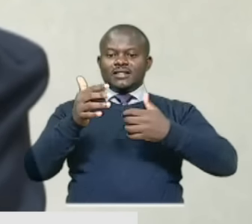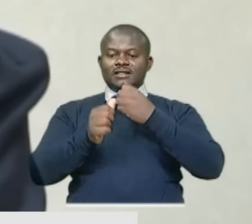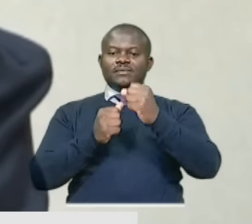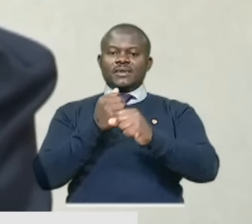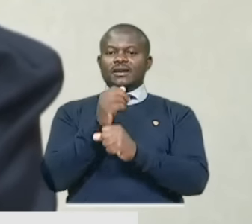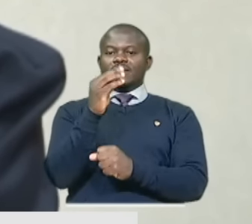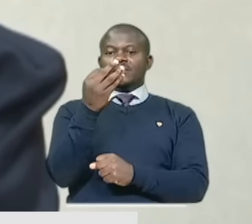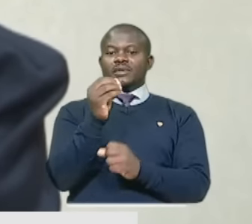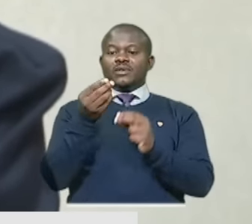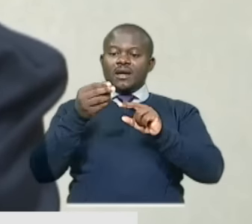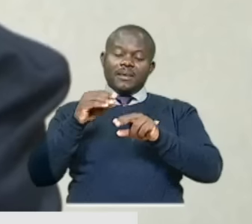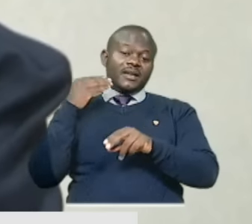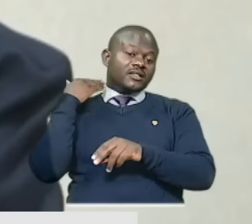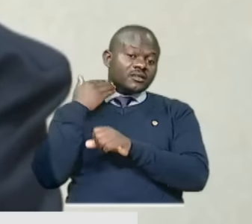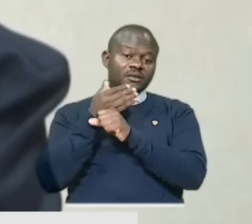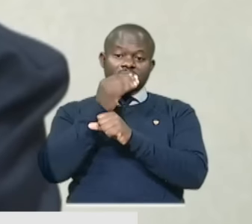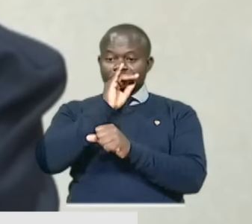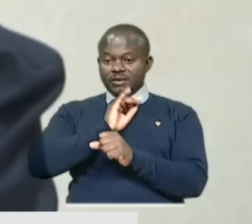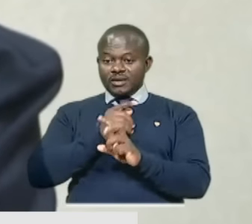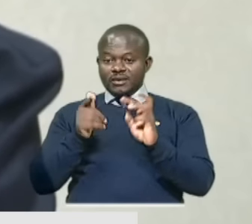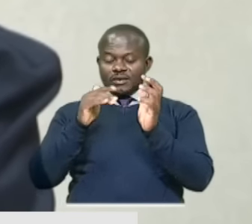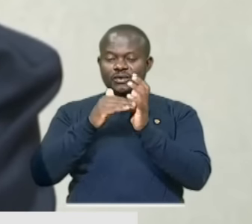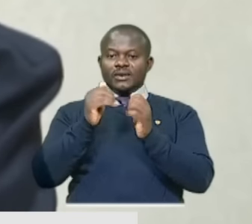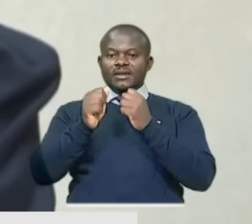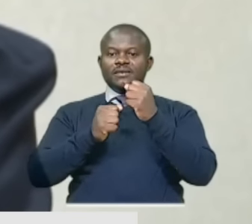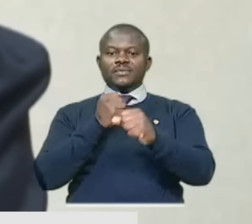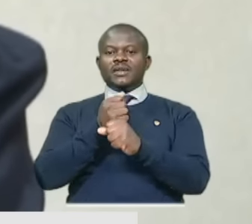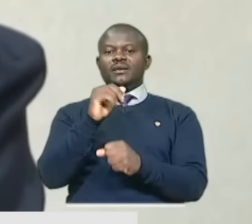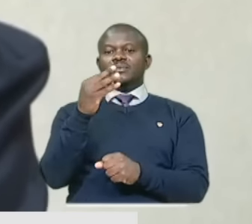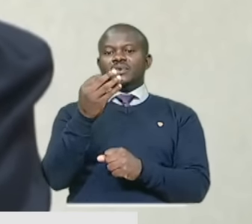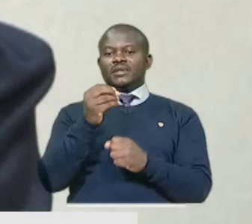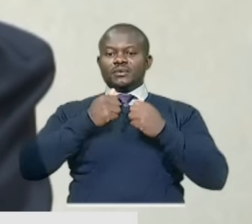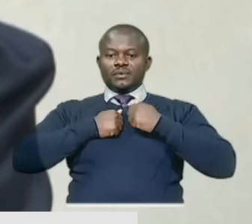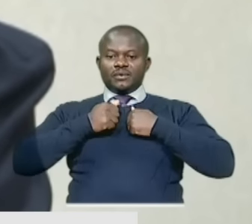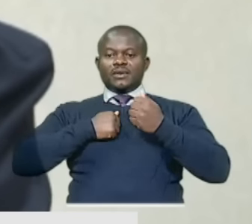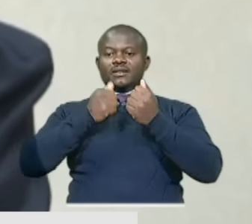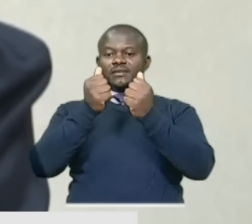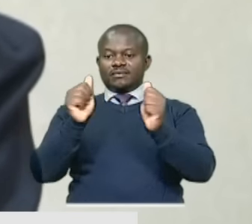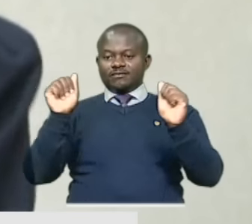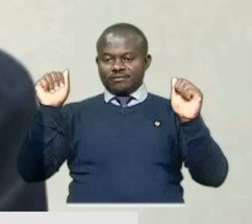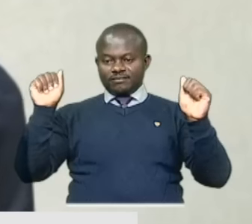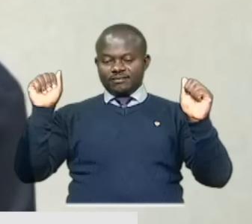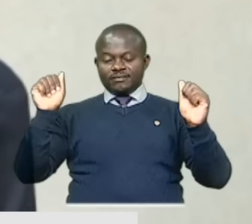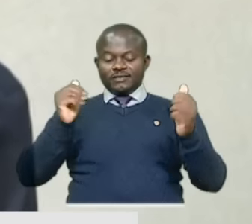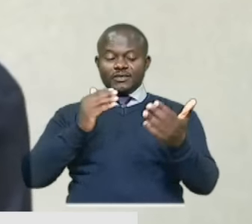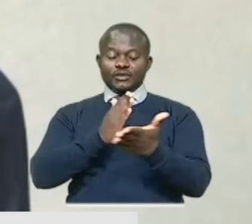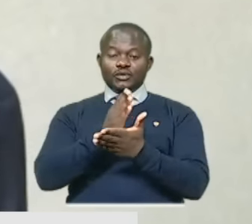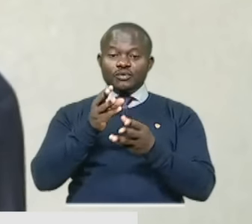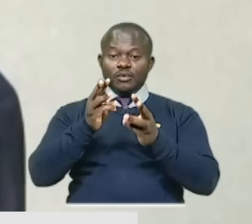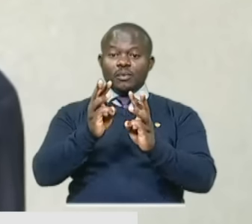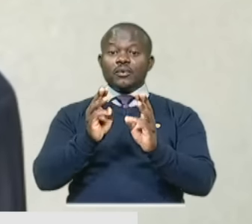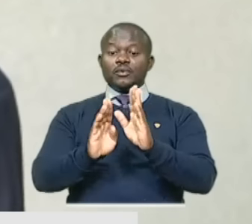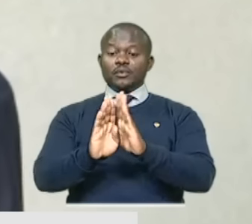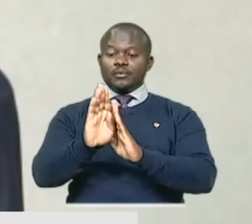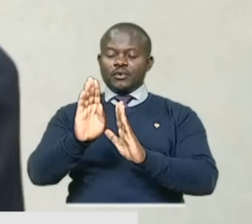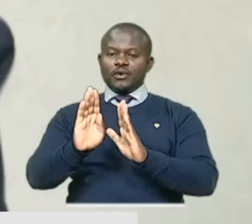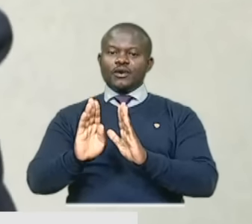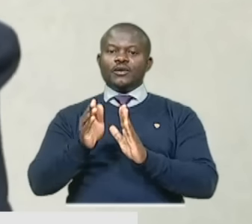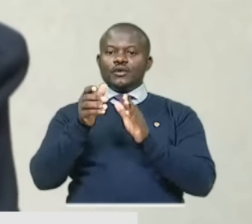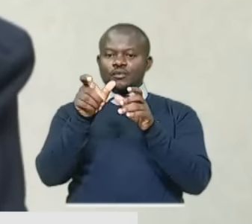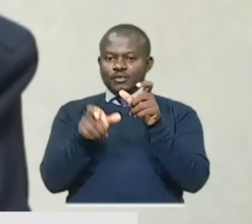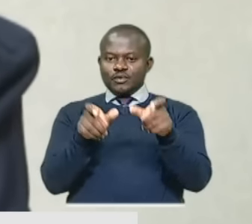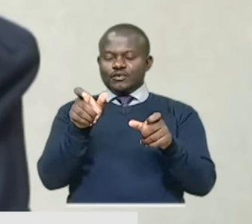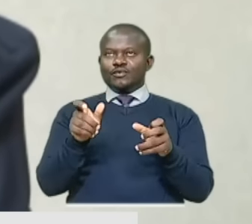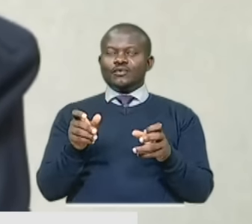yakorewe abatutsi ariko ni n'imyaka 30 u Rwanda rubohowe ni umushyikirano rero buriya mu buryo bw'imikurire y'umuntu n'imibereho